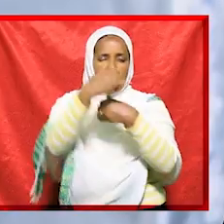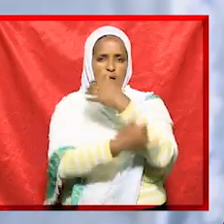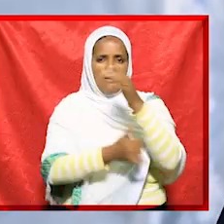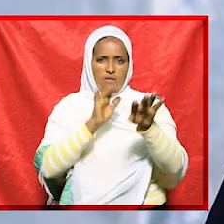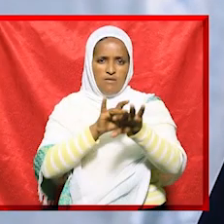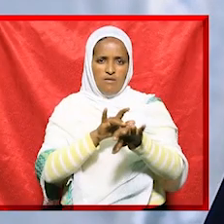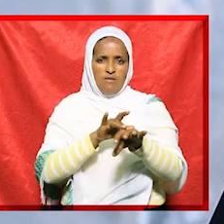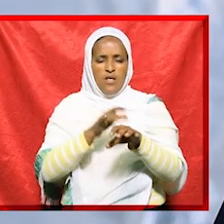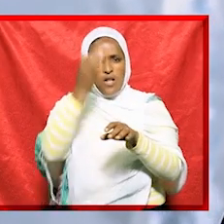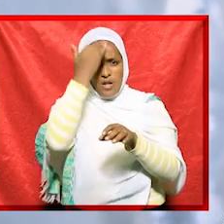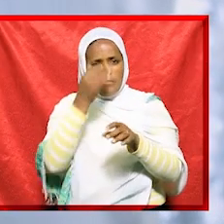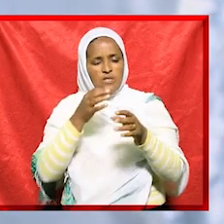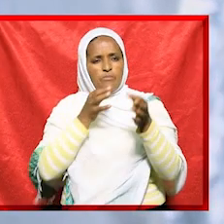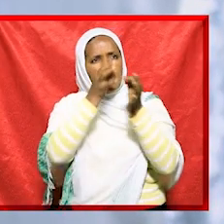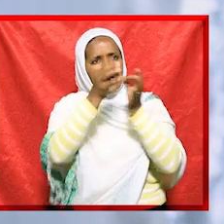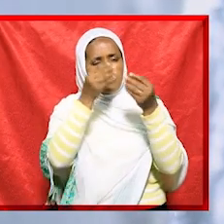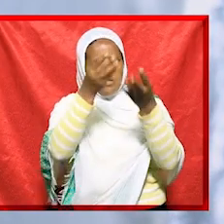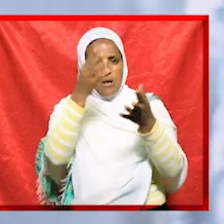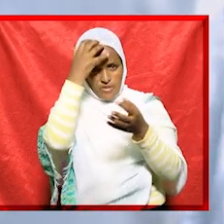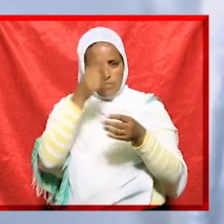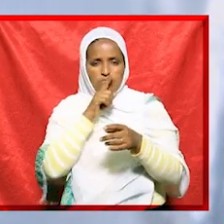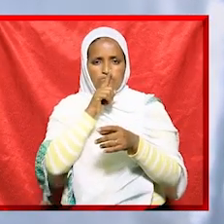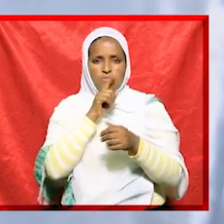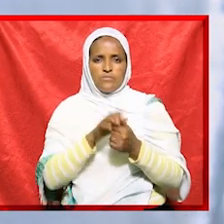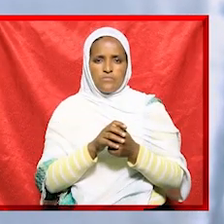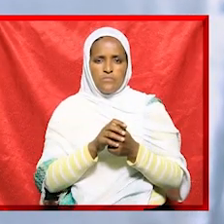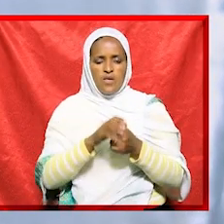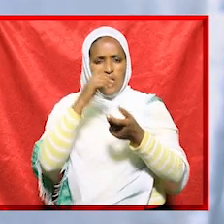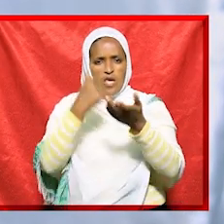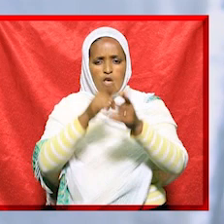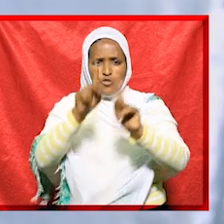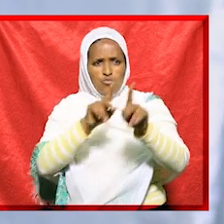ነገ እንግዲህ ሊሽከረከሩ ነው ለምንድነው መንግስት መግለጫ ያልሰጠው እስካሁን